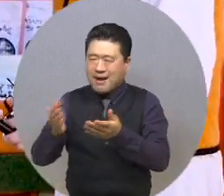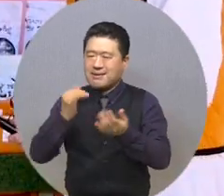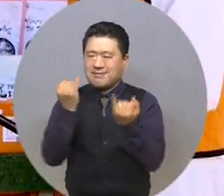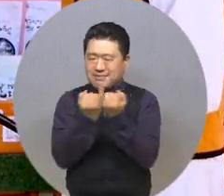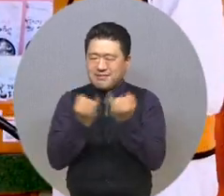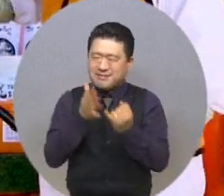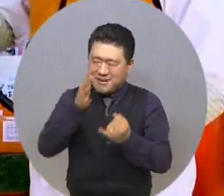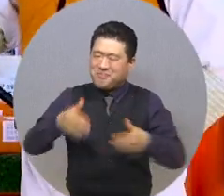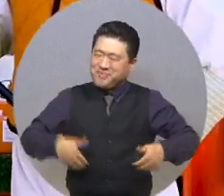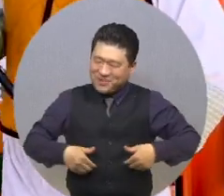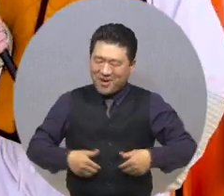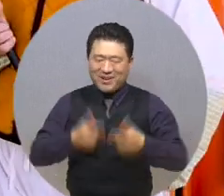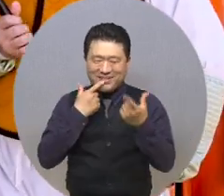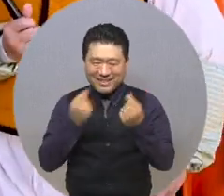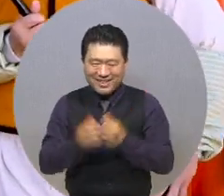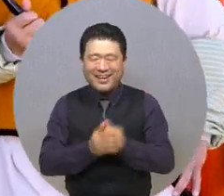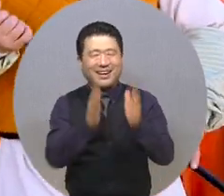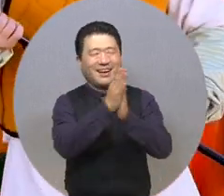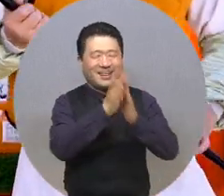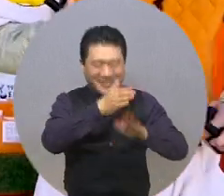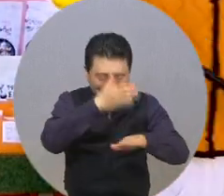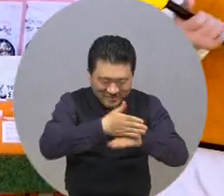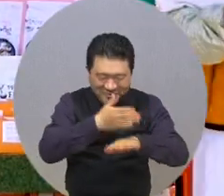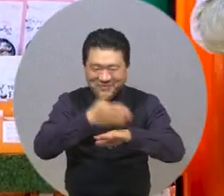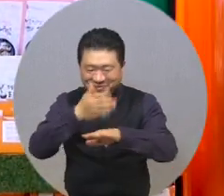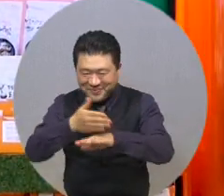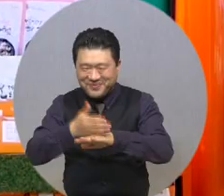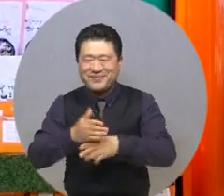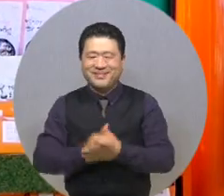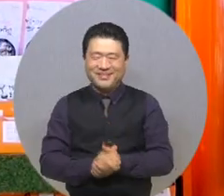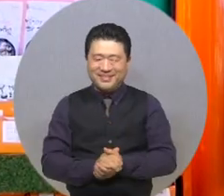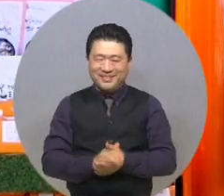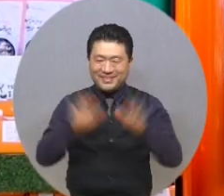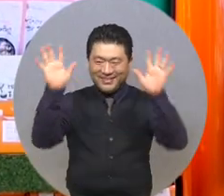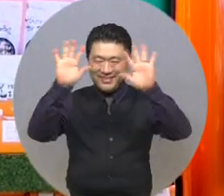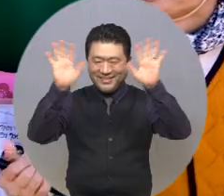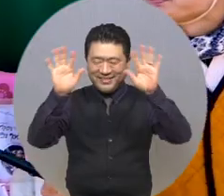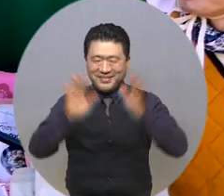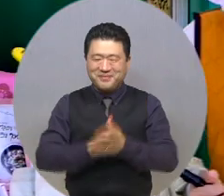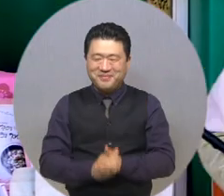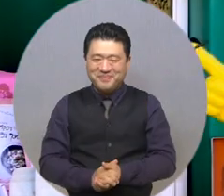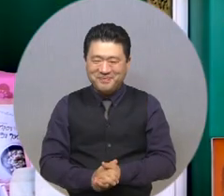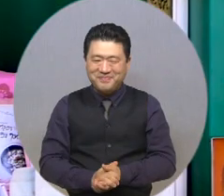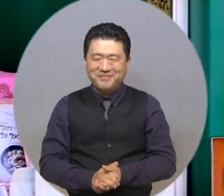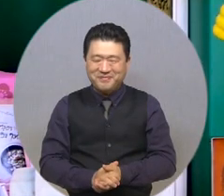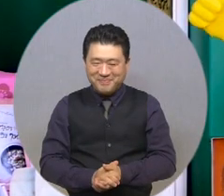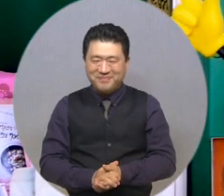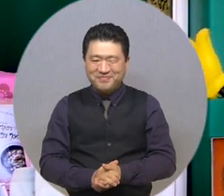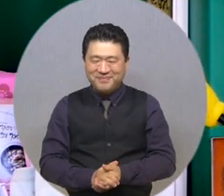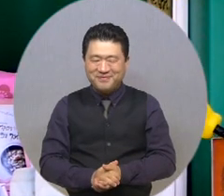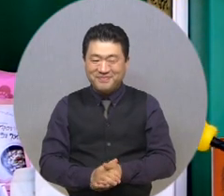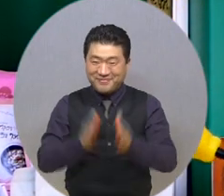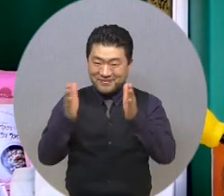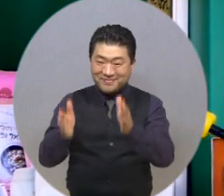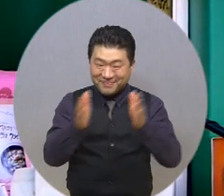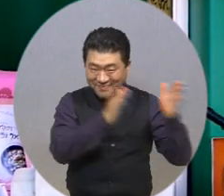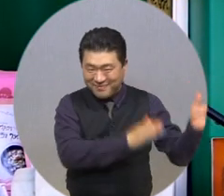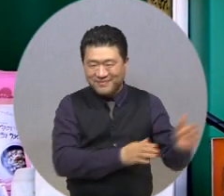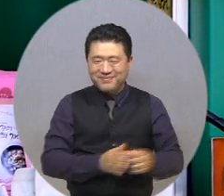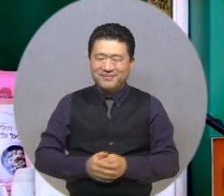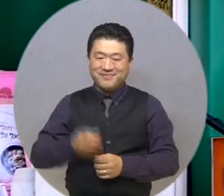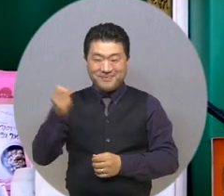와. 칭을 받았습니다. 야, 자 이번에는요. 아